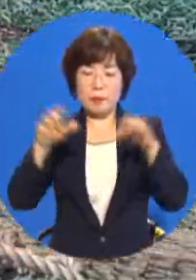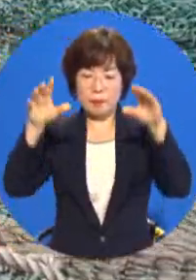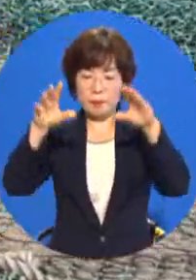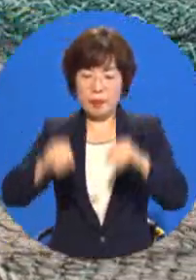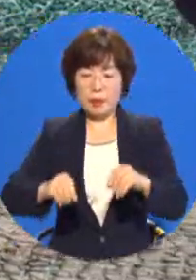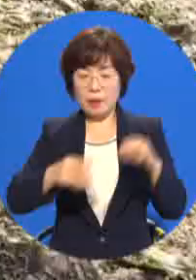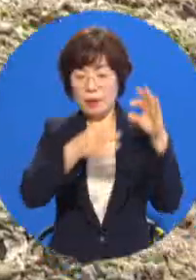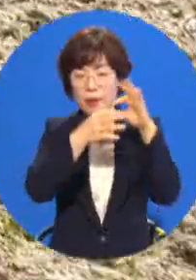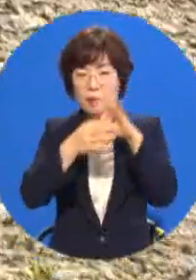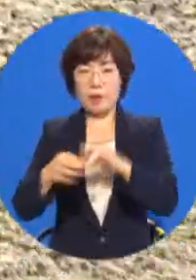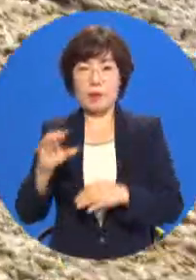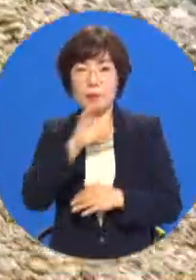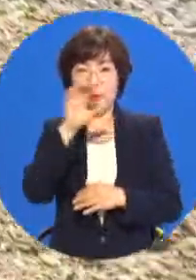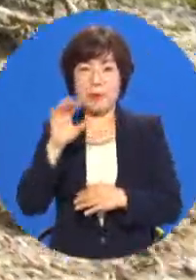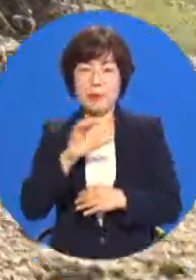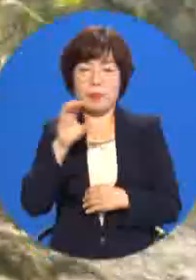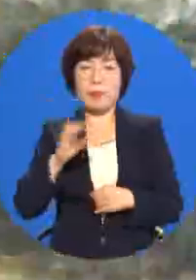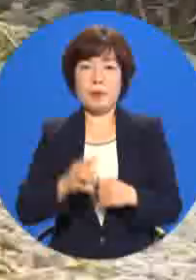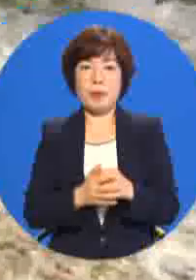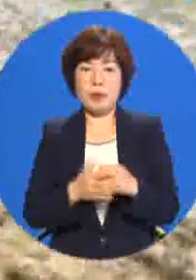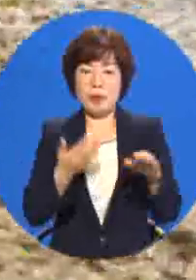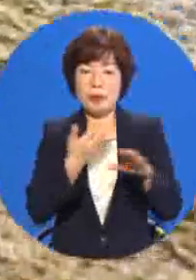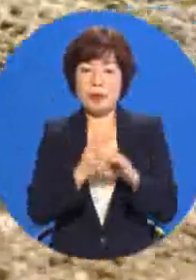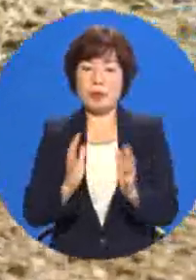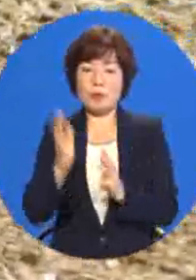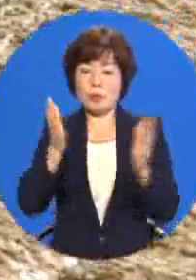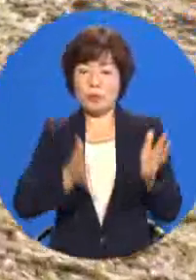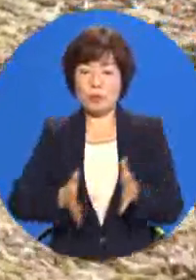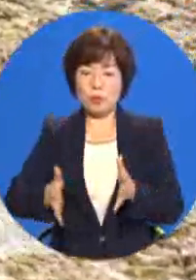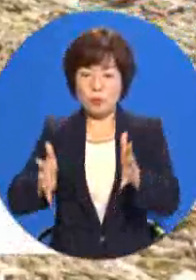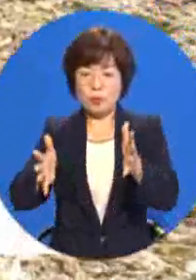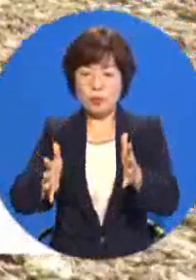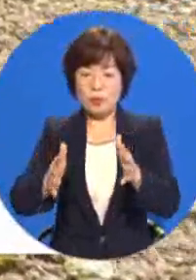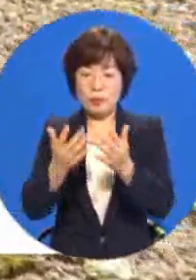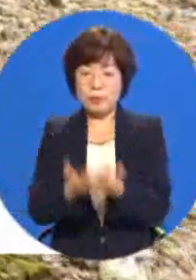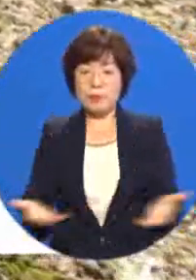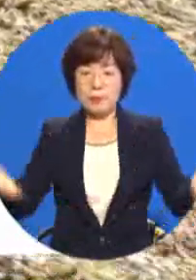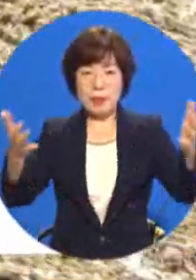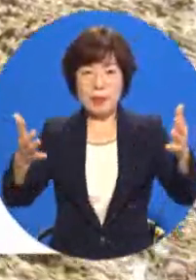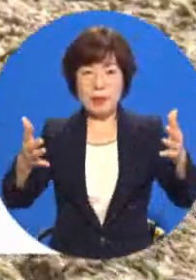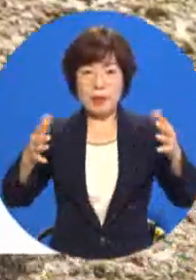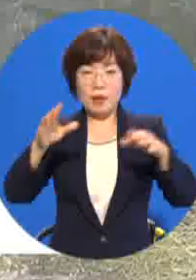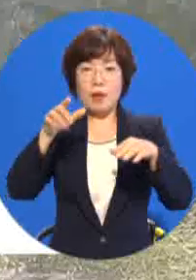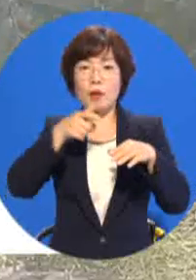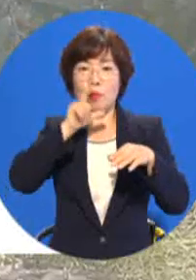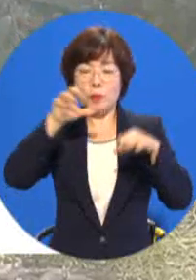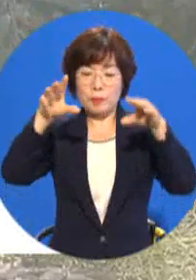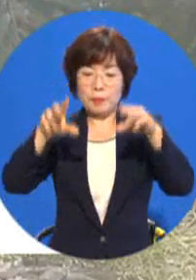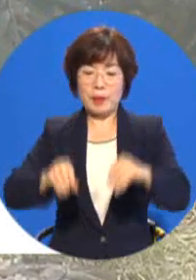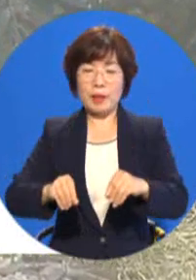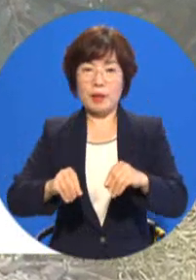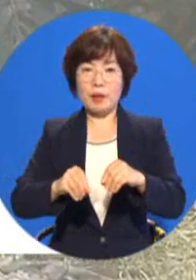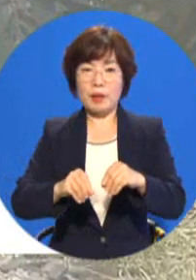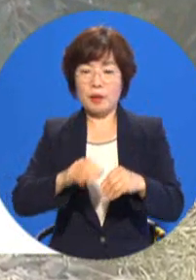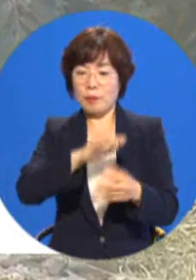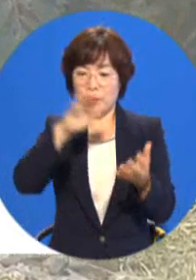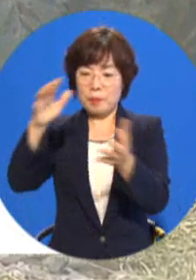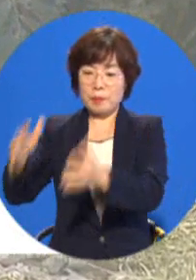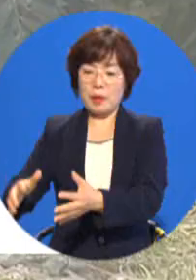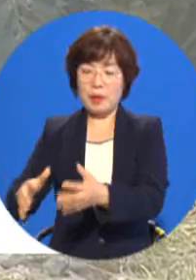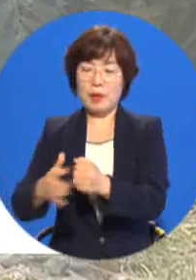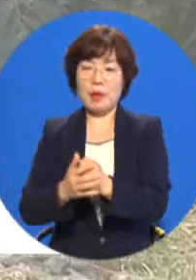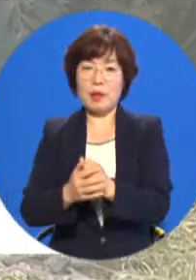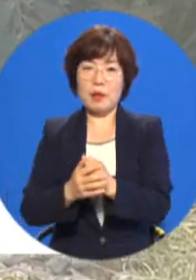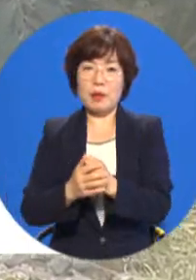한창입니다. 또 다른 숲길에서도 정치망 건조 작업이 이뤄지고 있습니다. 건조를 기다리는